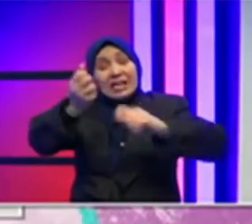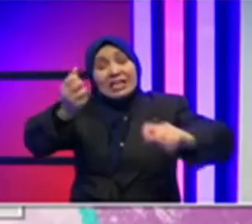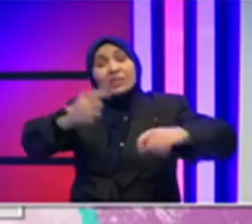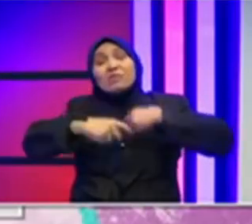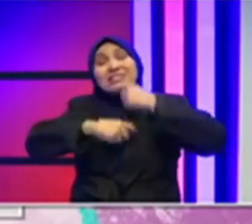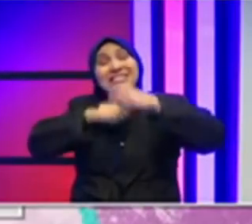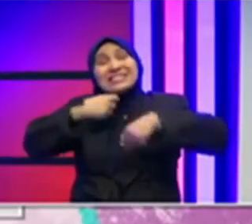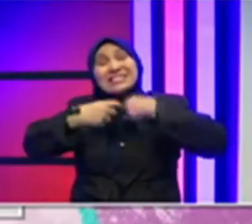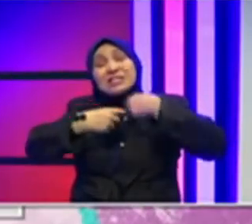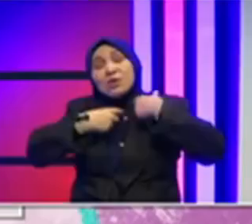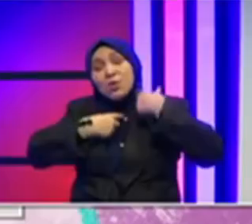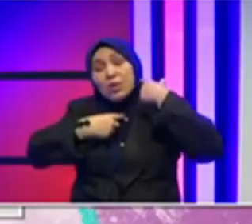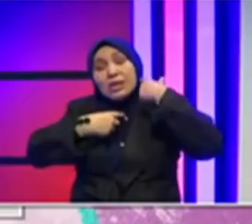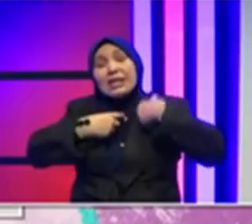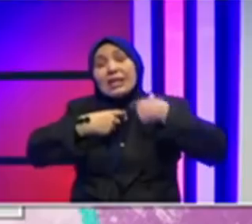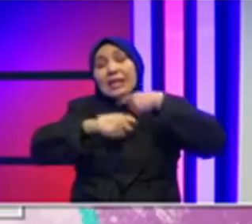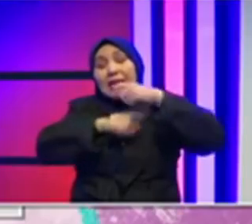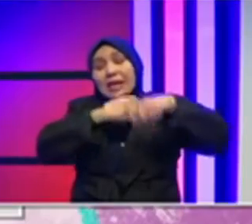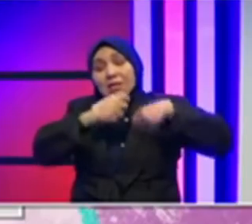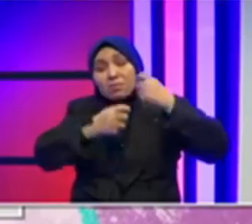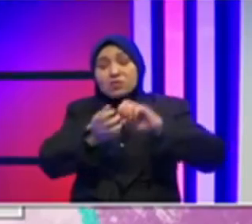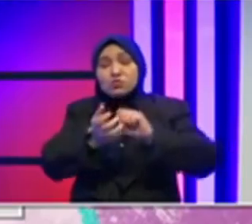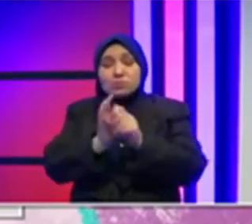فلينظر هل